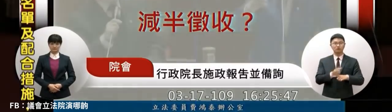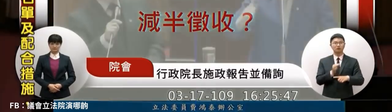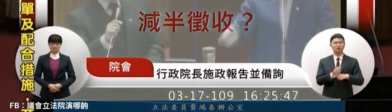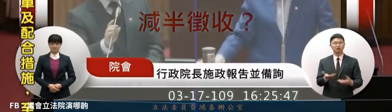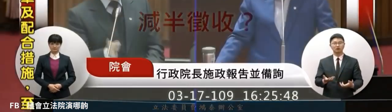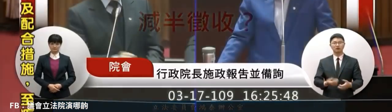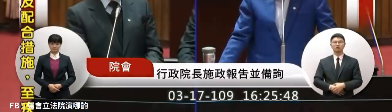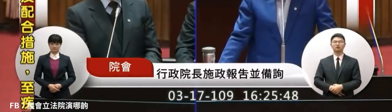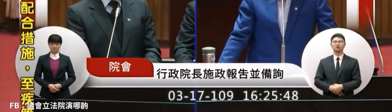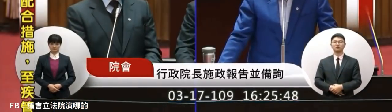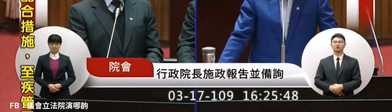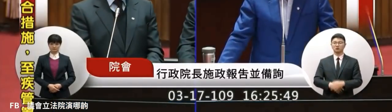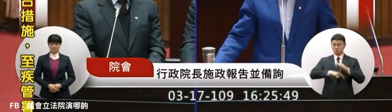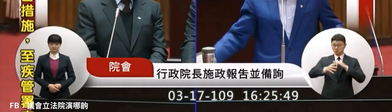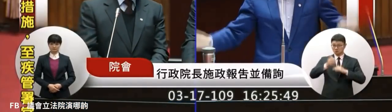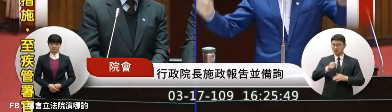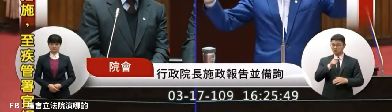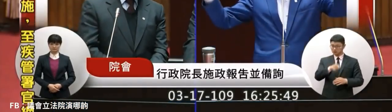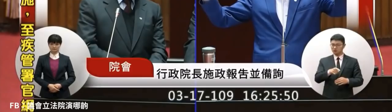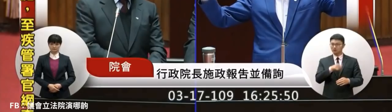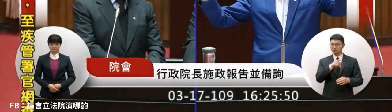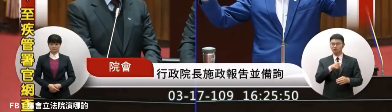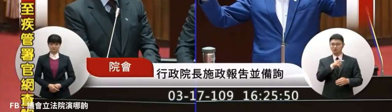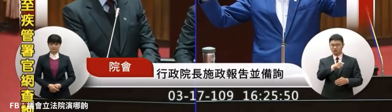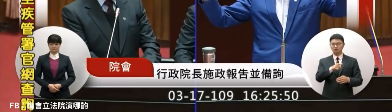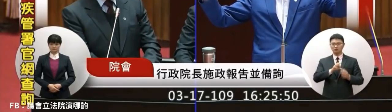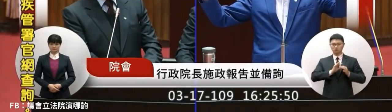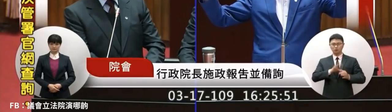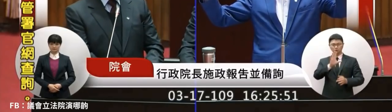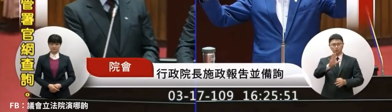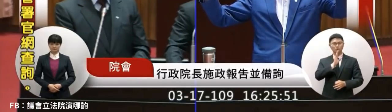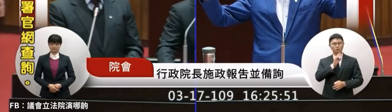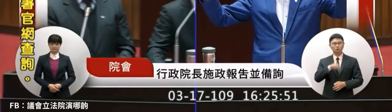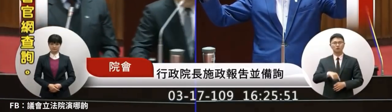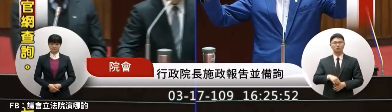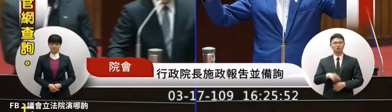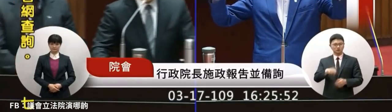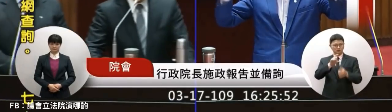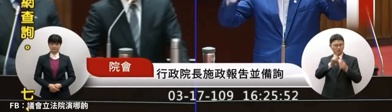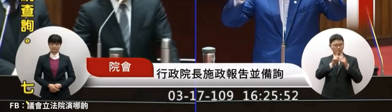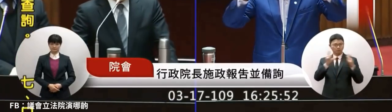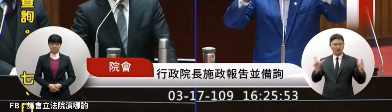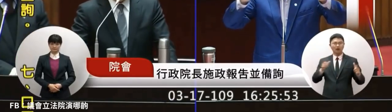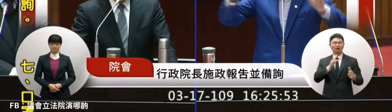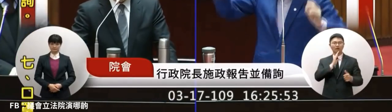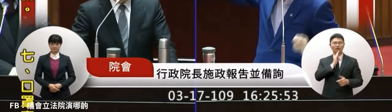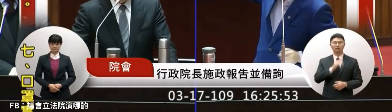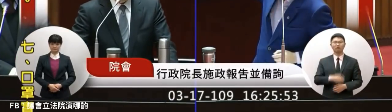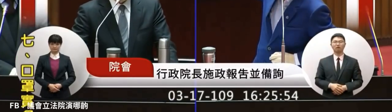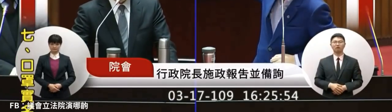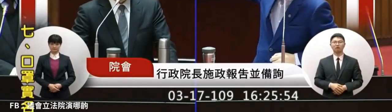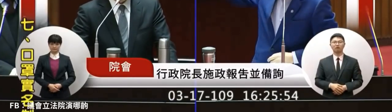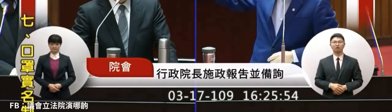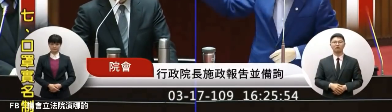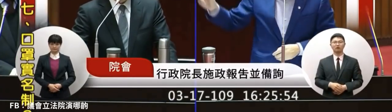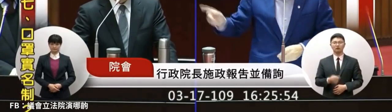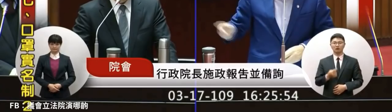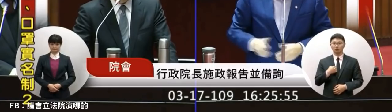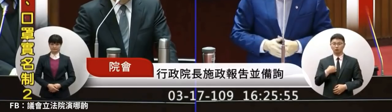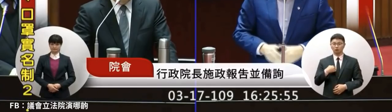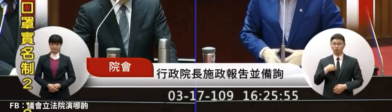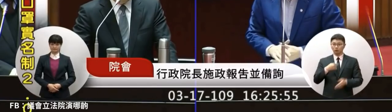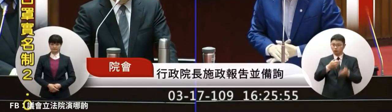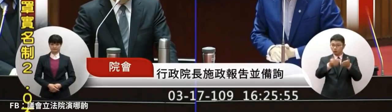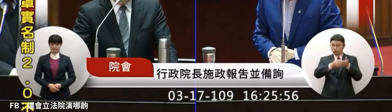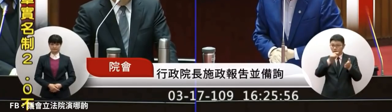院长，这个问题牵涉到你了，这个很大的题目了。 是这样， 因为。我都画一个问